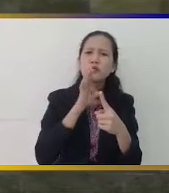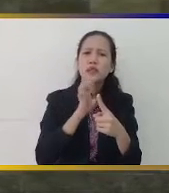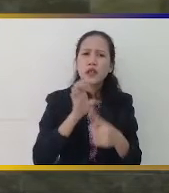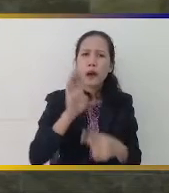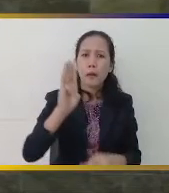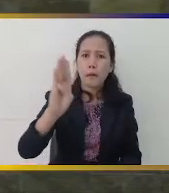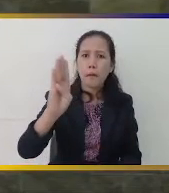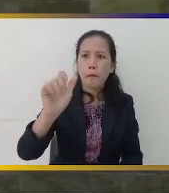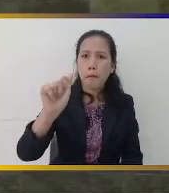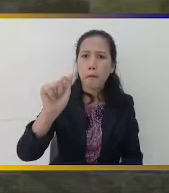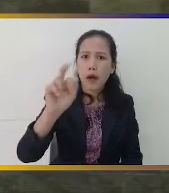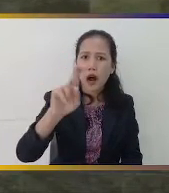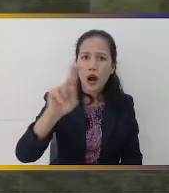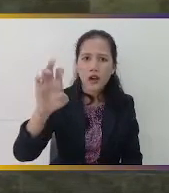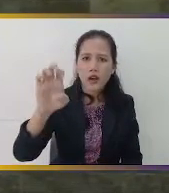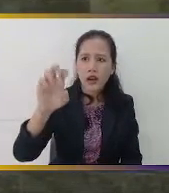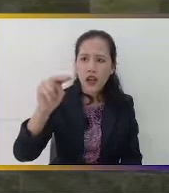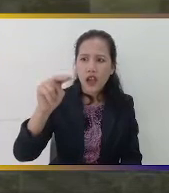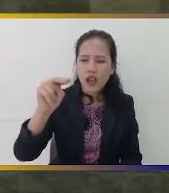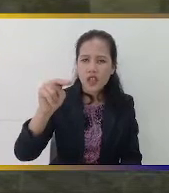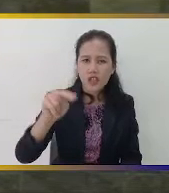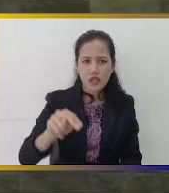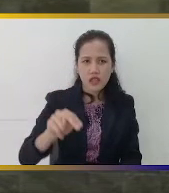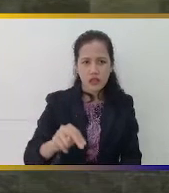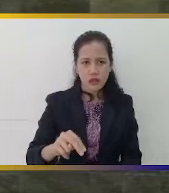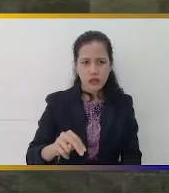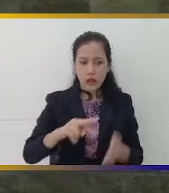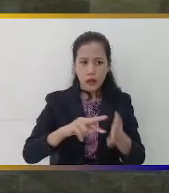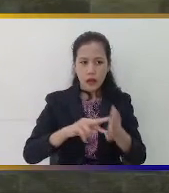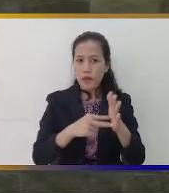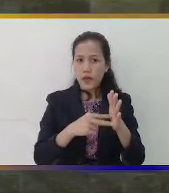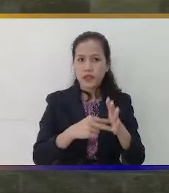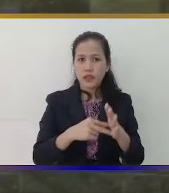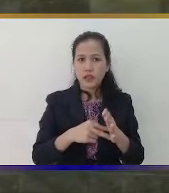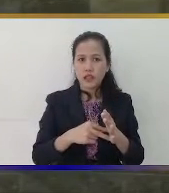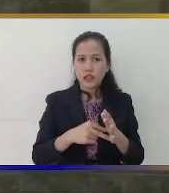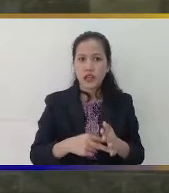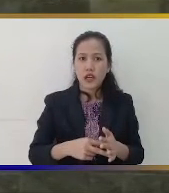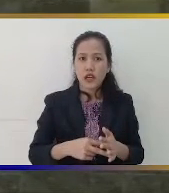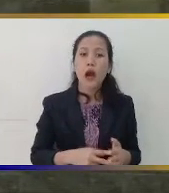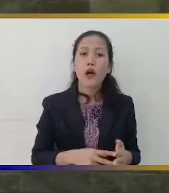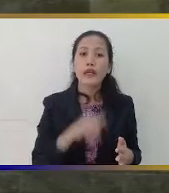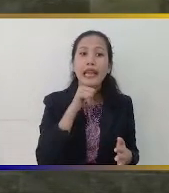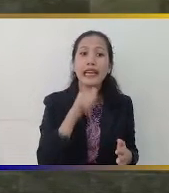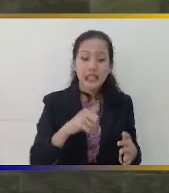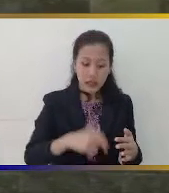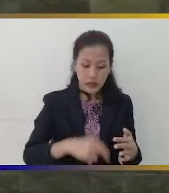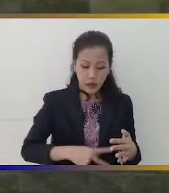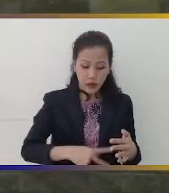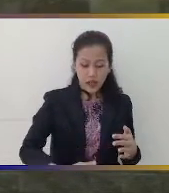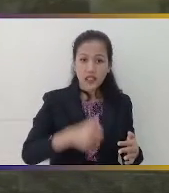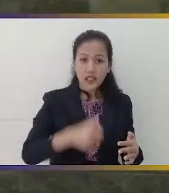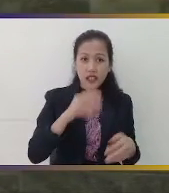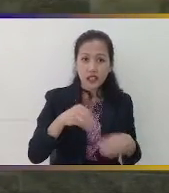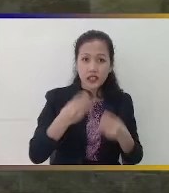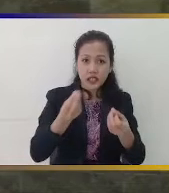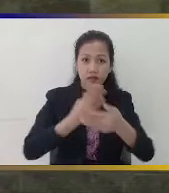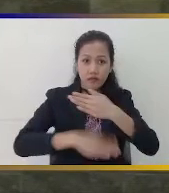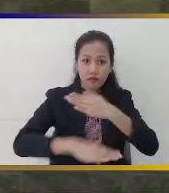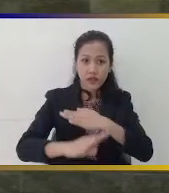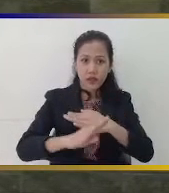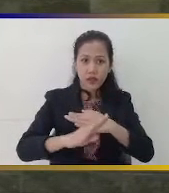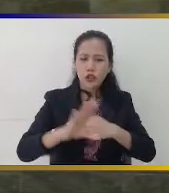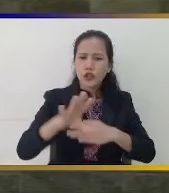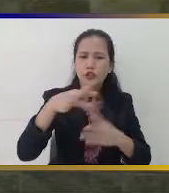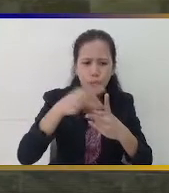Nakakalungkot po, sabi nga po sa inyo, mas pipiliin pa ng mga ano, mag-alaga ng hayop kaysa sa tao. Ano po? And yet, yung mga